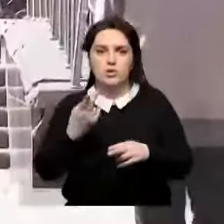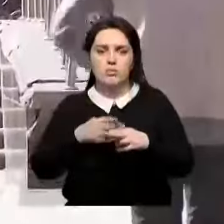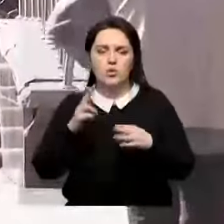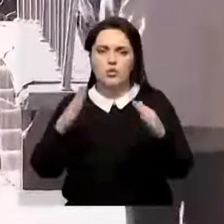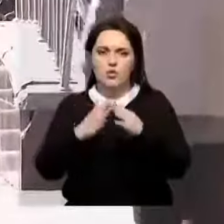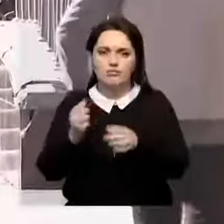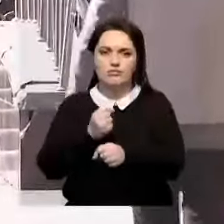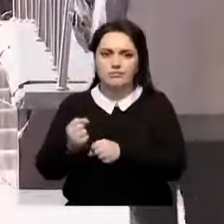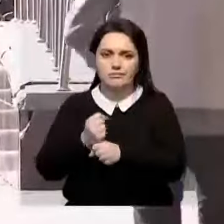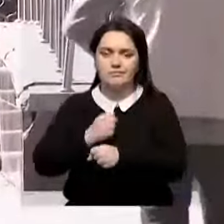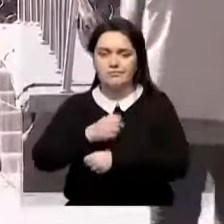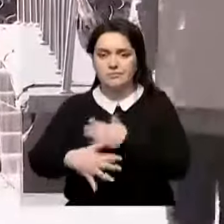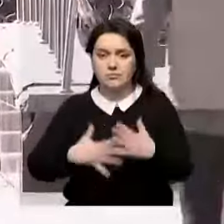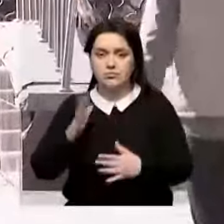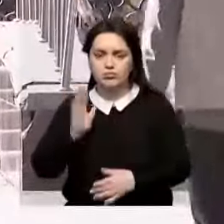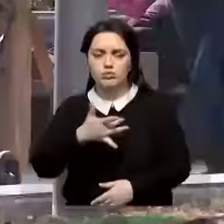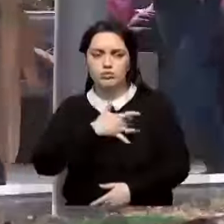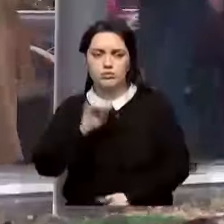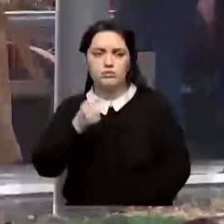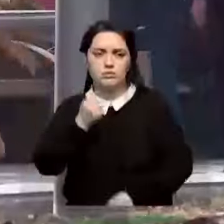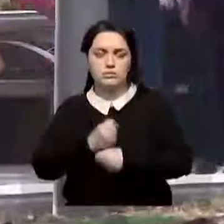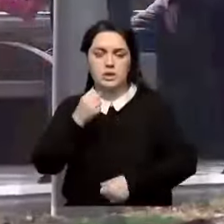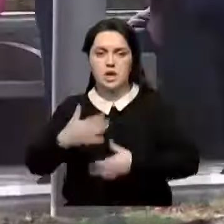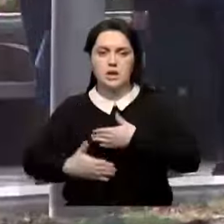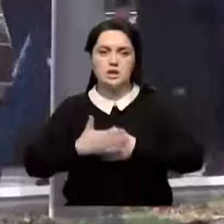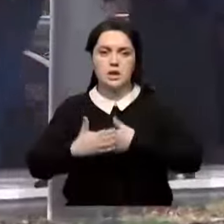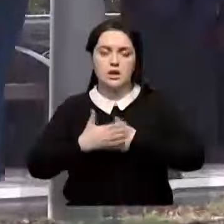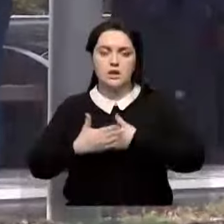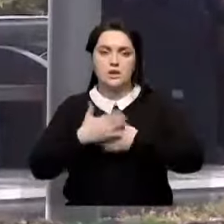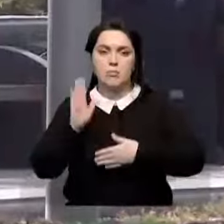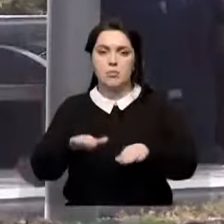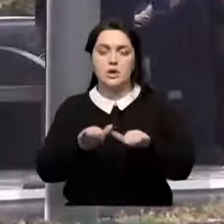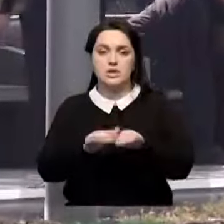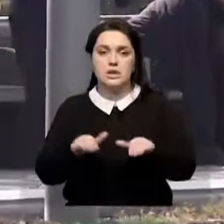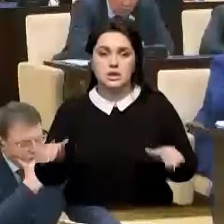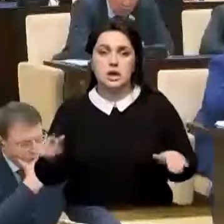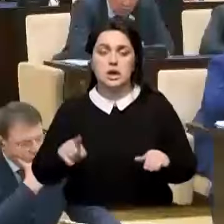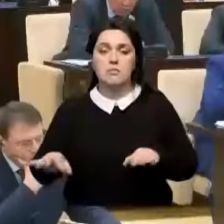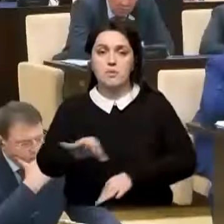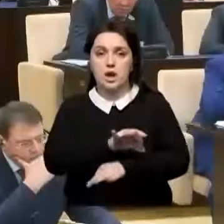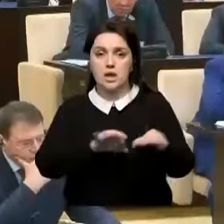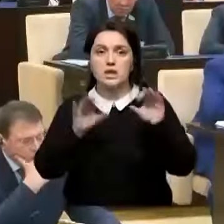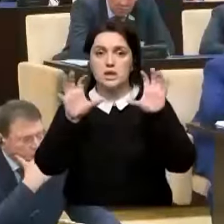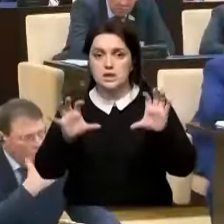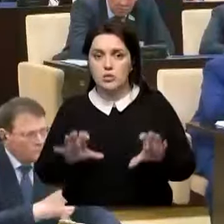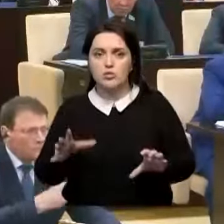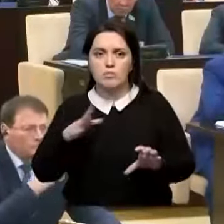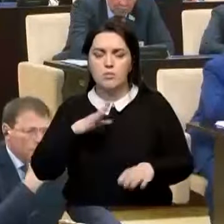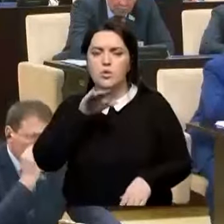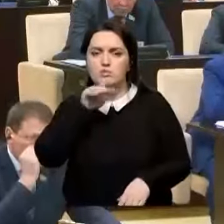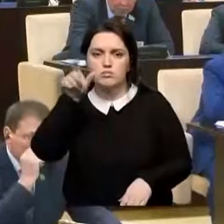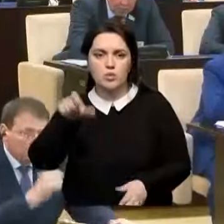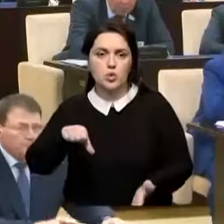бытового насилия и ужесточение наказания за преступления в отношении детей. Над проектом закона работала широкая группа